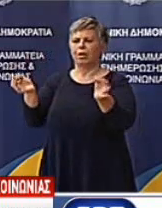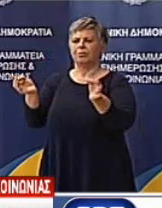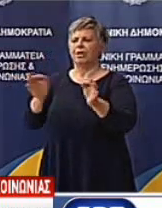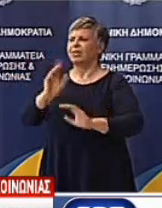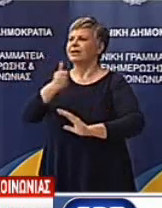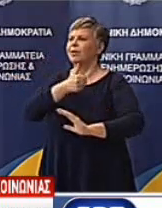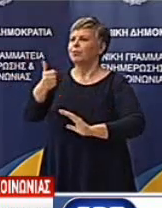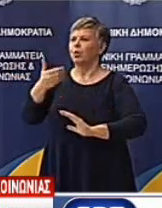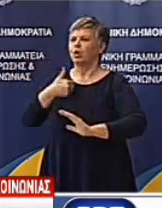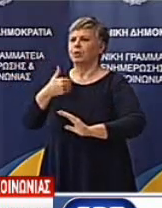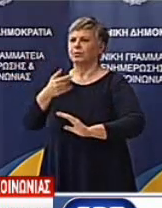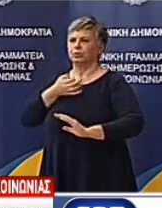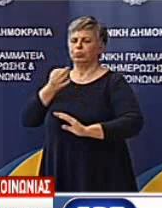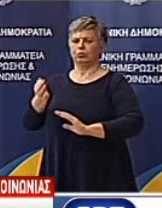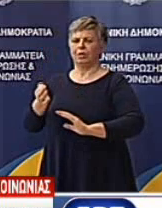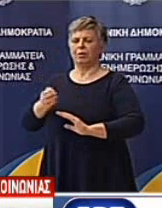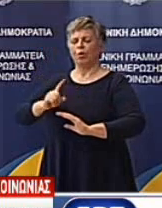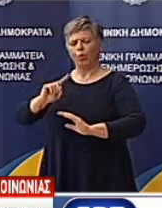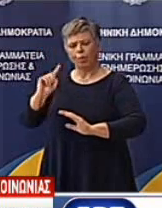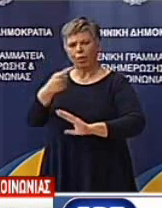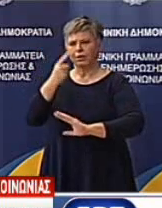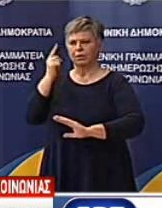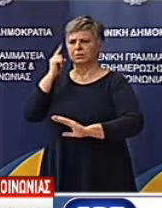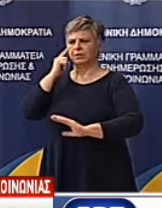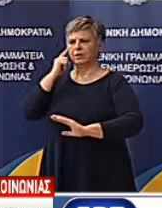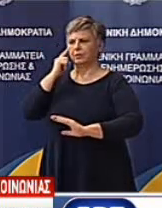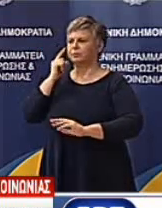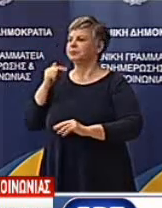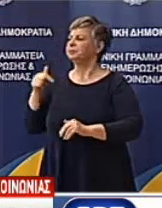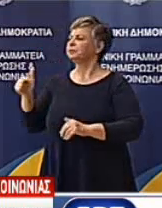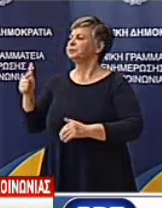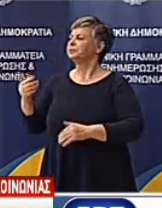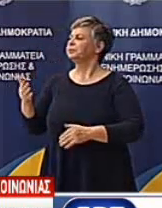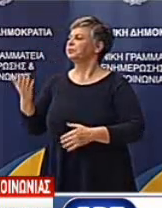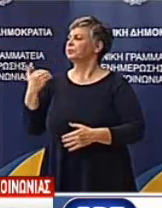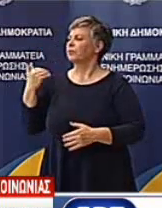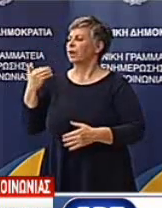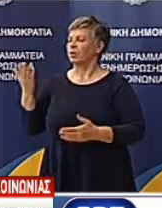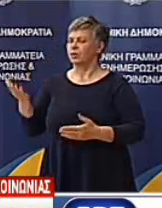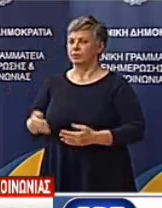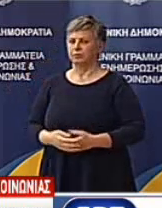αίσθηση. Επομένως, κυρία Μάνη.